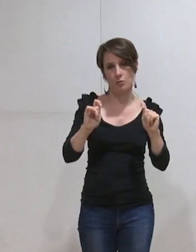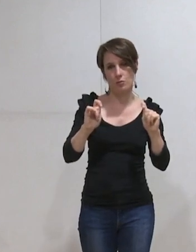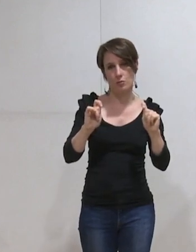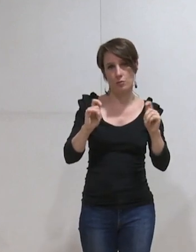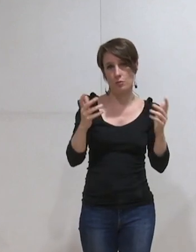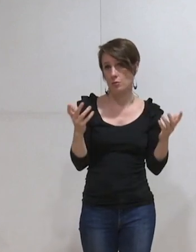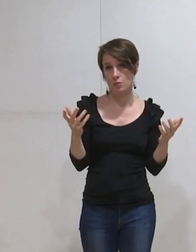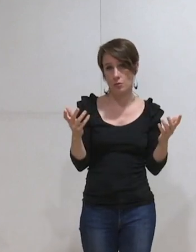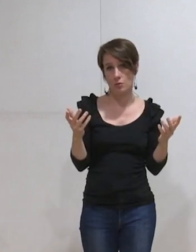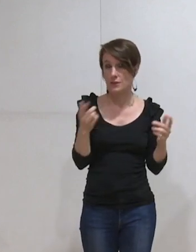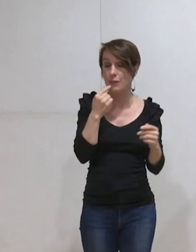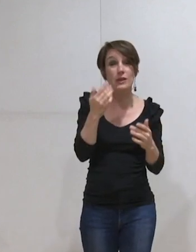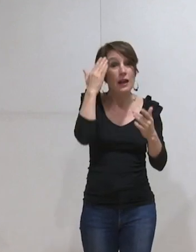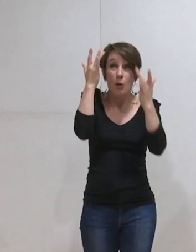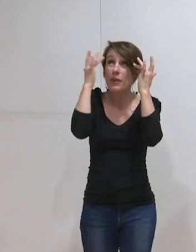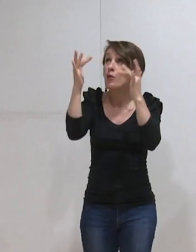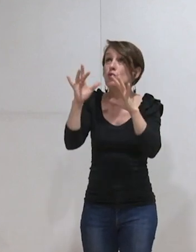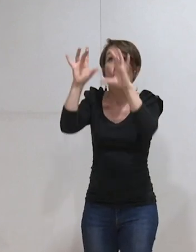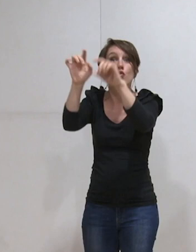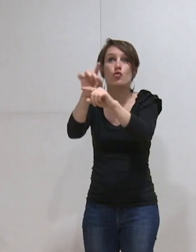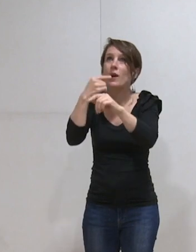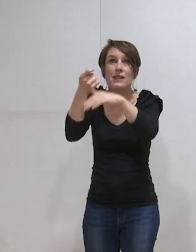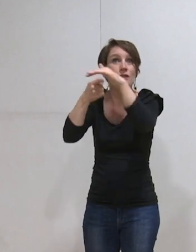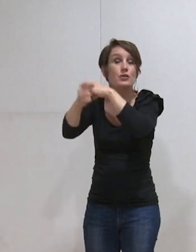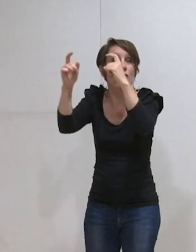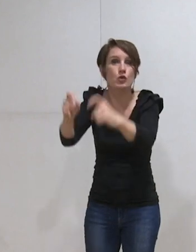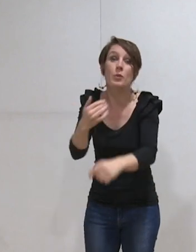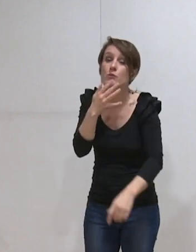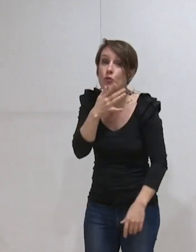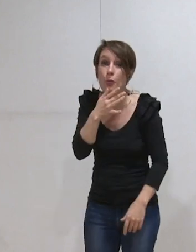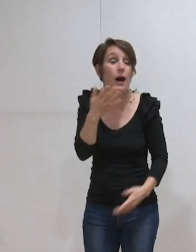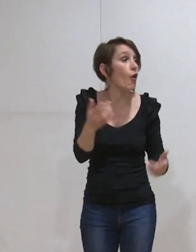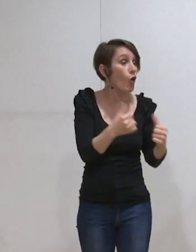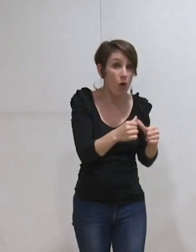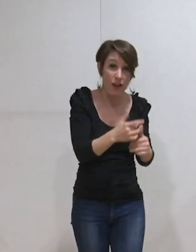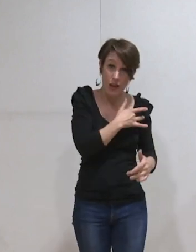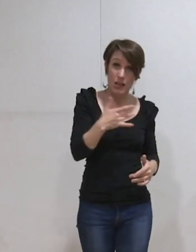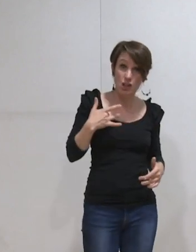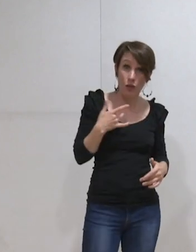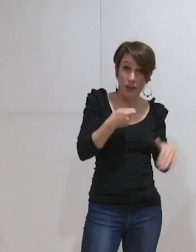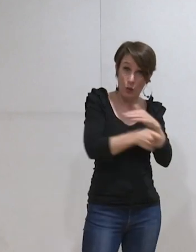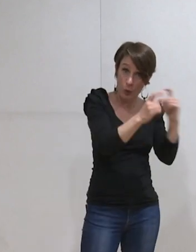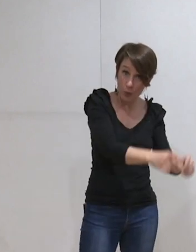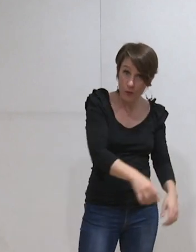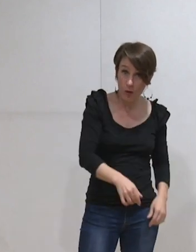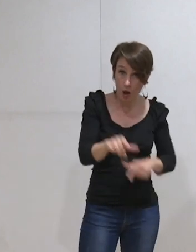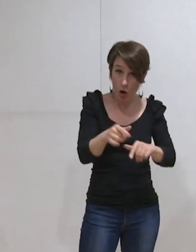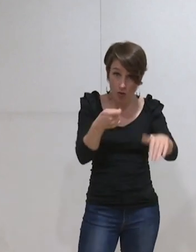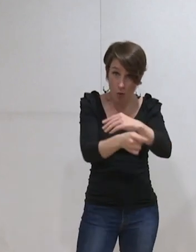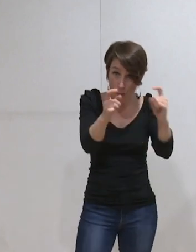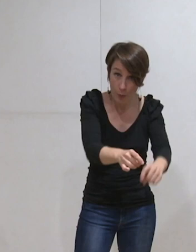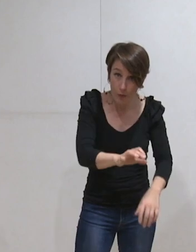coup baisser puisque de toute façon il faut baisser quel est le choix c'est la santé c'est le logement c'est l'éducation si